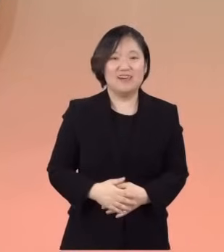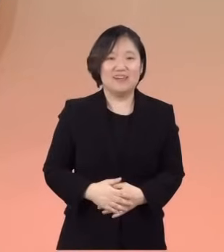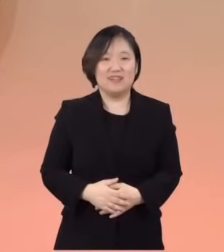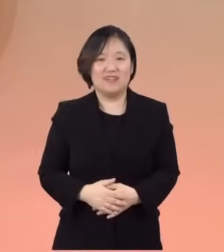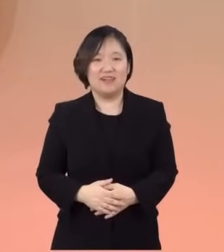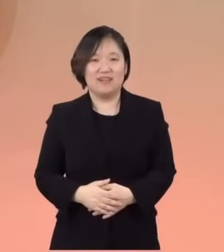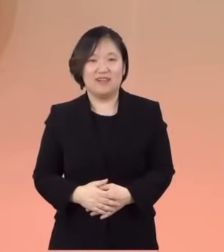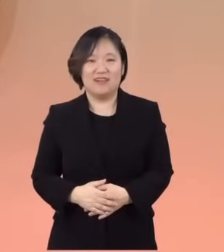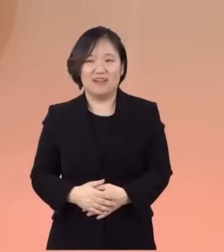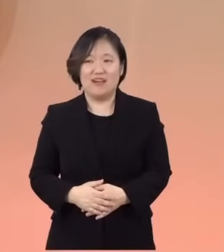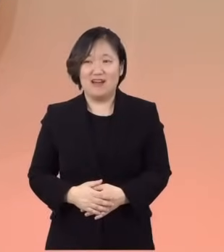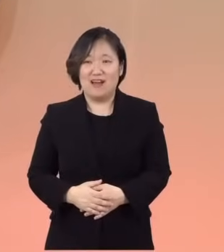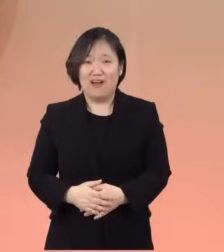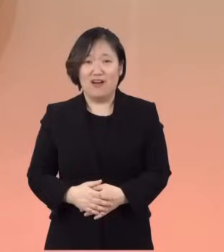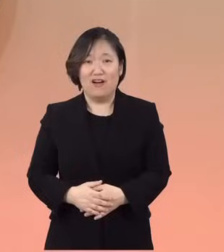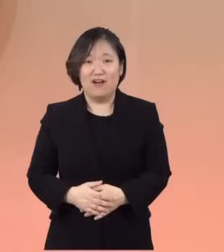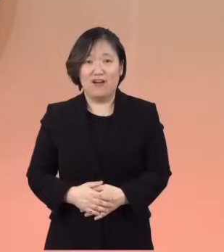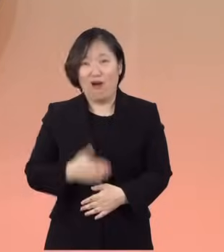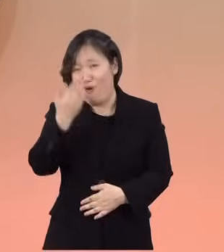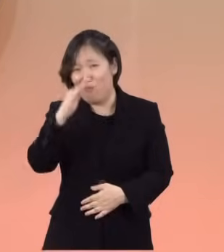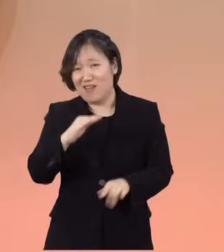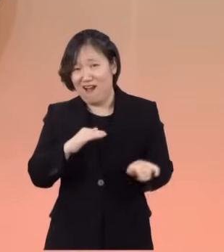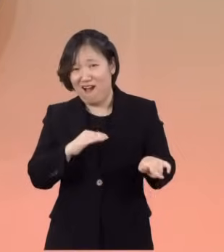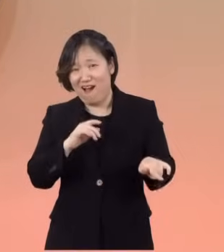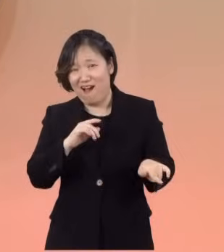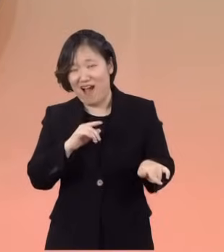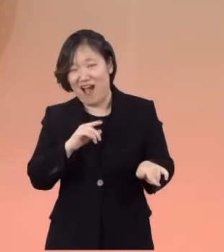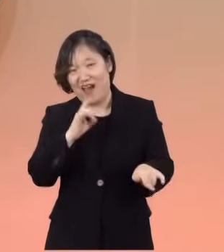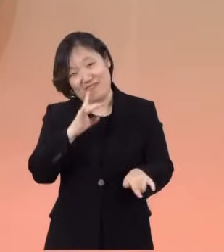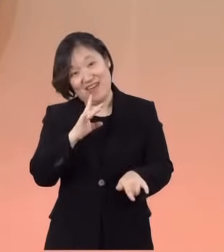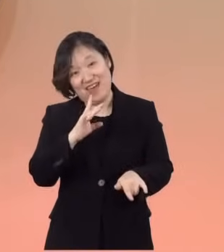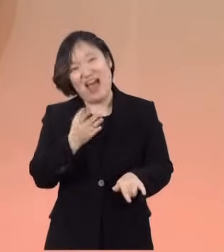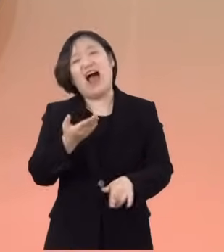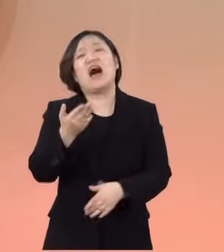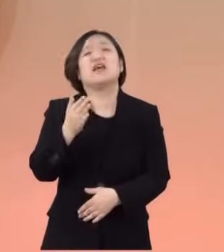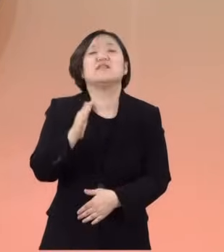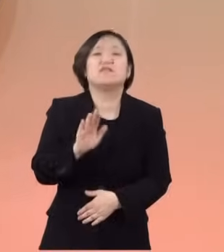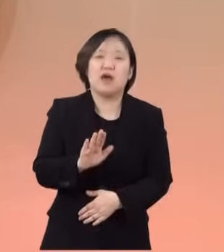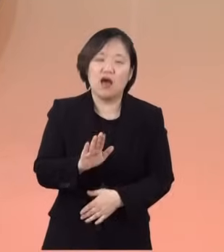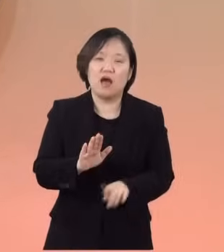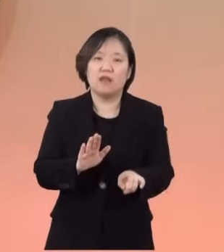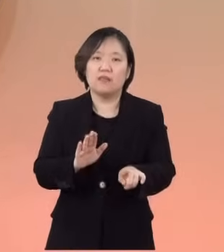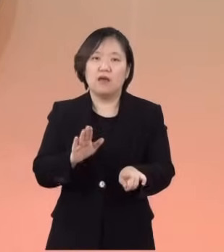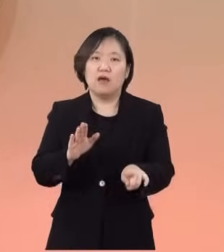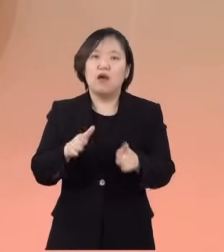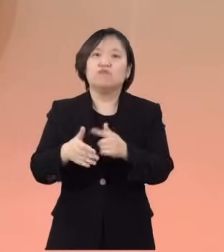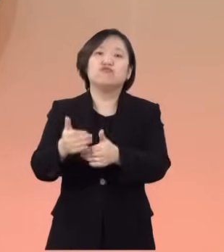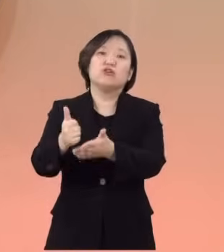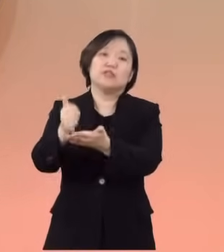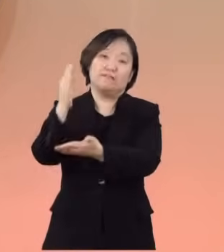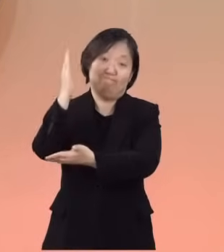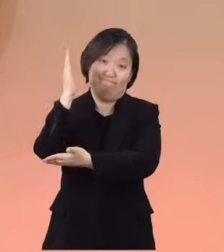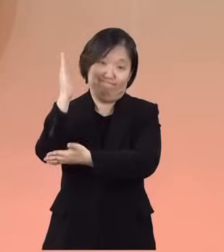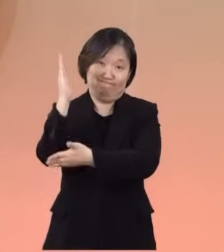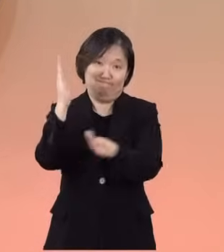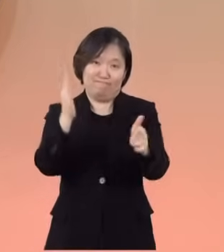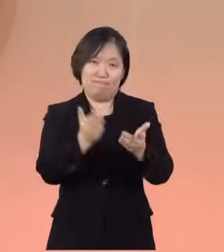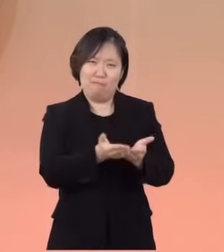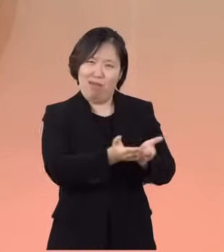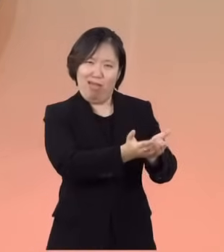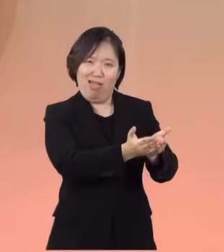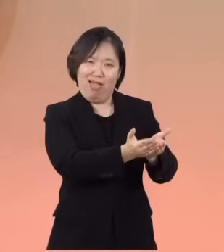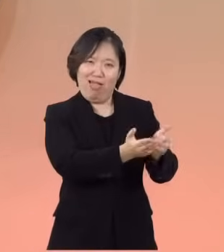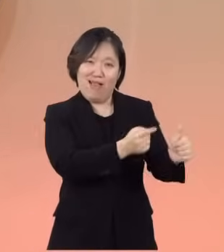태워주고 하면 뱃사공은 뭐 예 흑파 먹고 사나요 하지만 부처님이 일부러 뱃사공에게